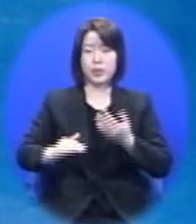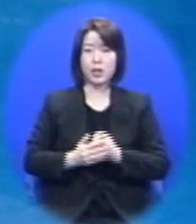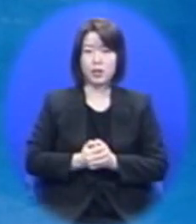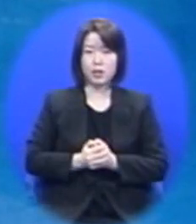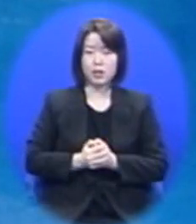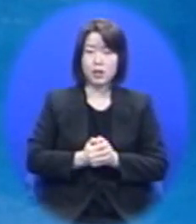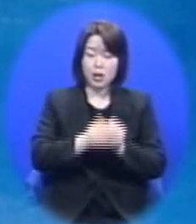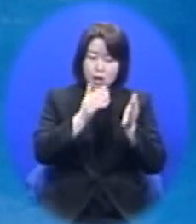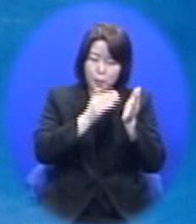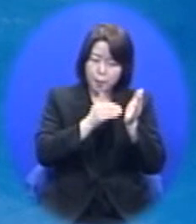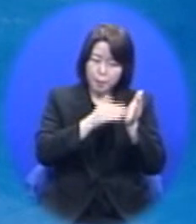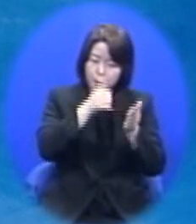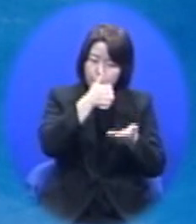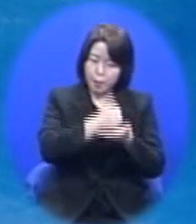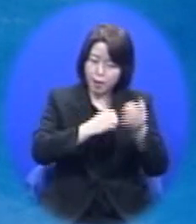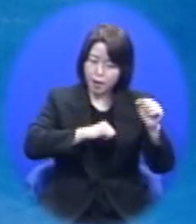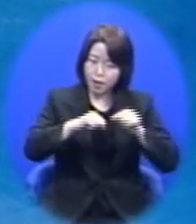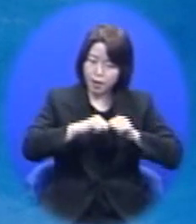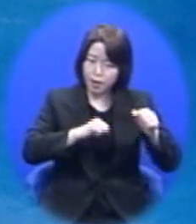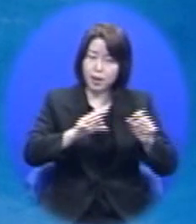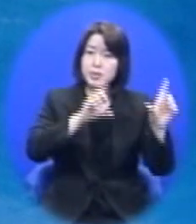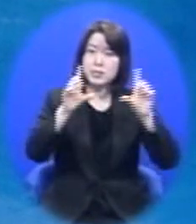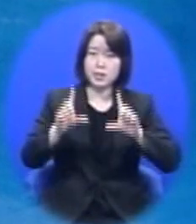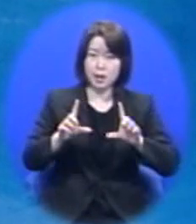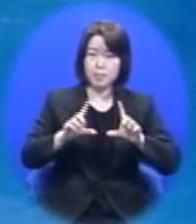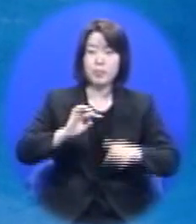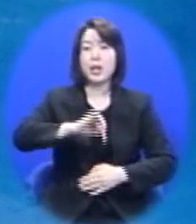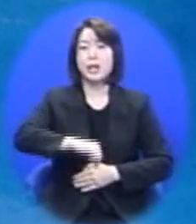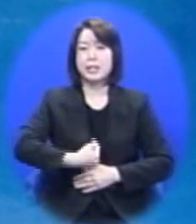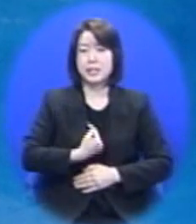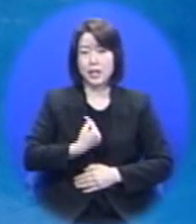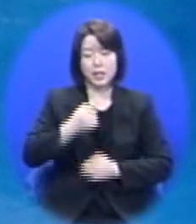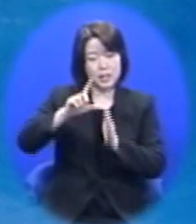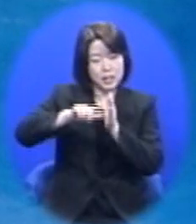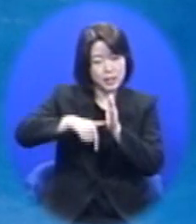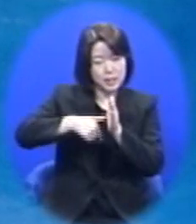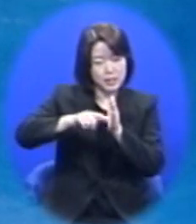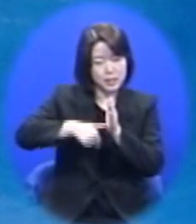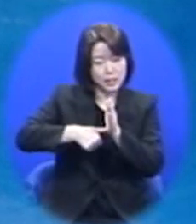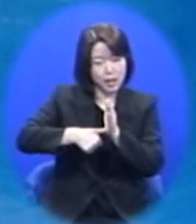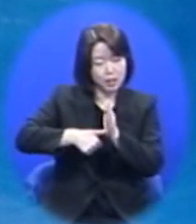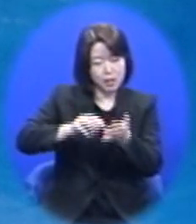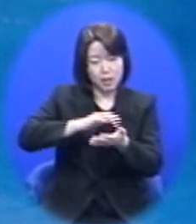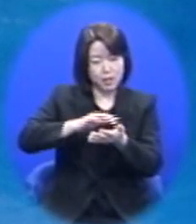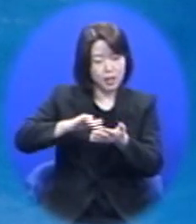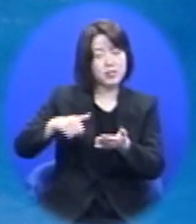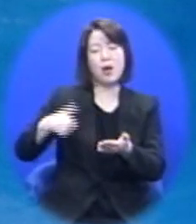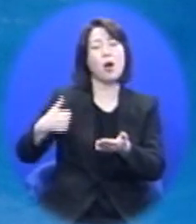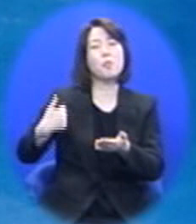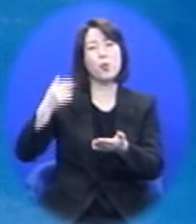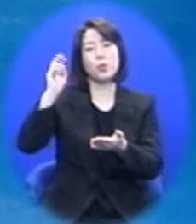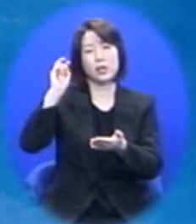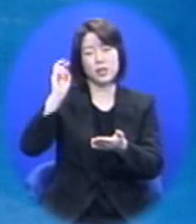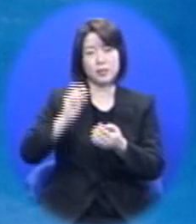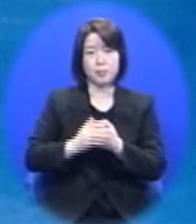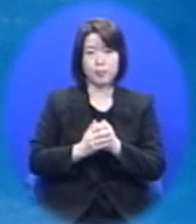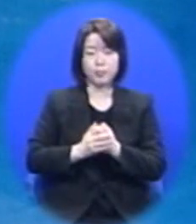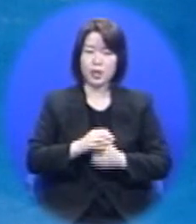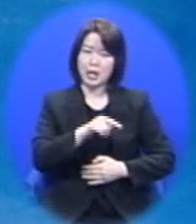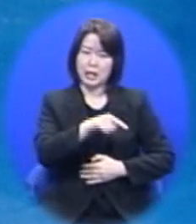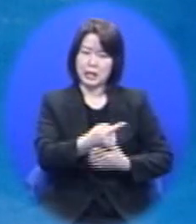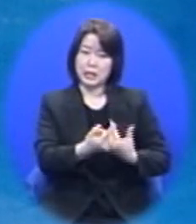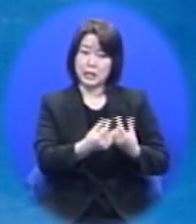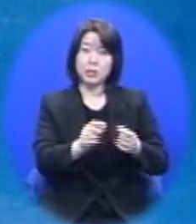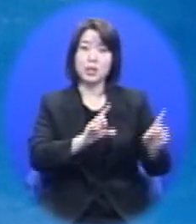은밀한 죄 짓고 사는, 자기 세월을 계산할 줄 모르기 때문에 그렇습니다. 이렇게 살아도 되는